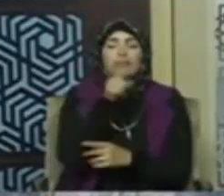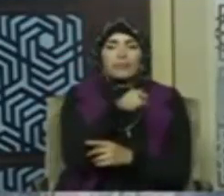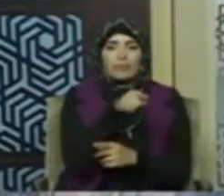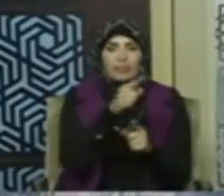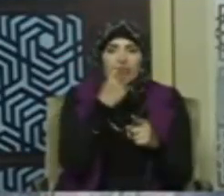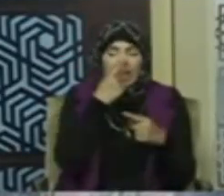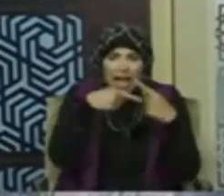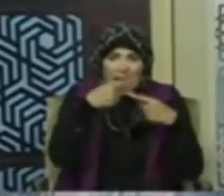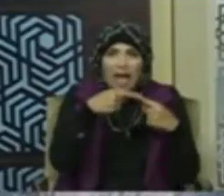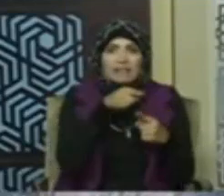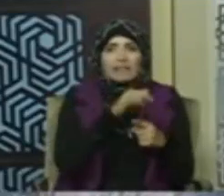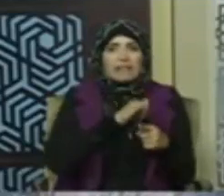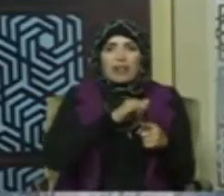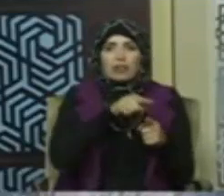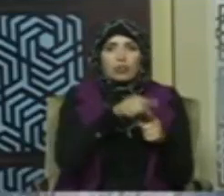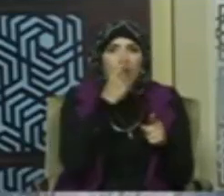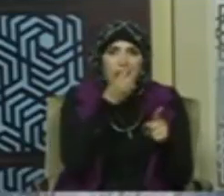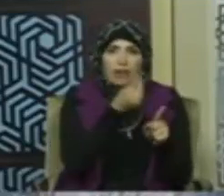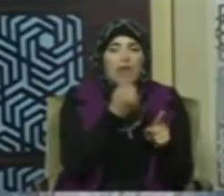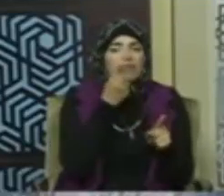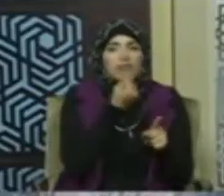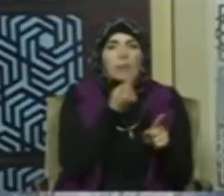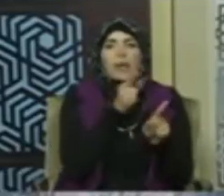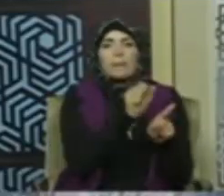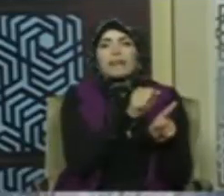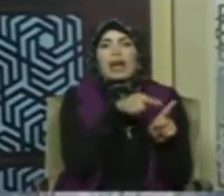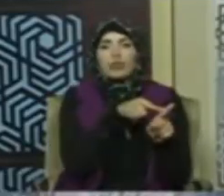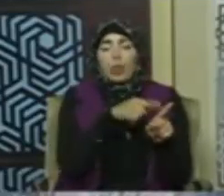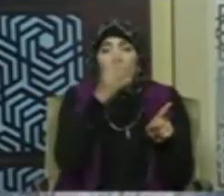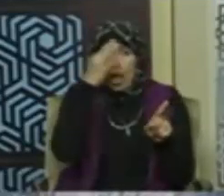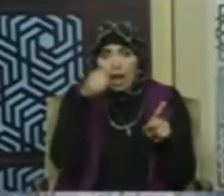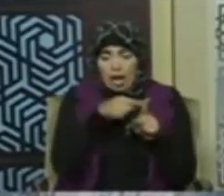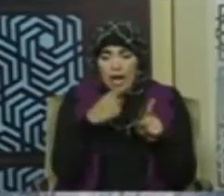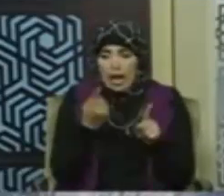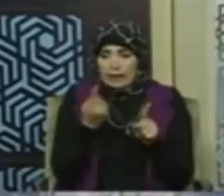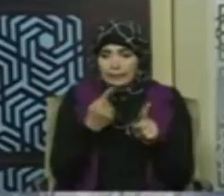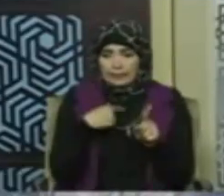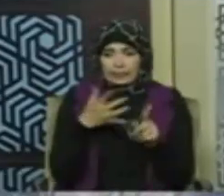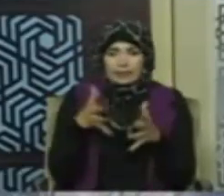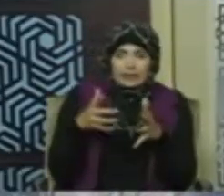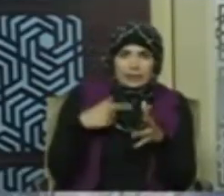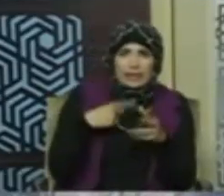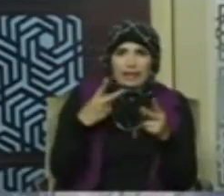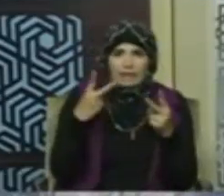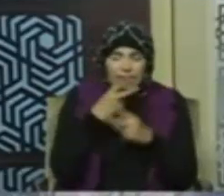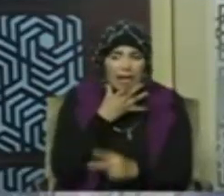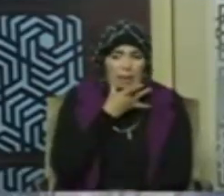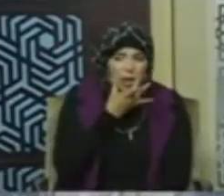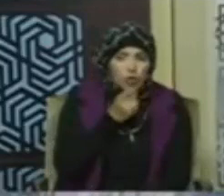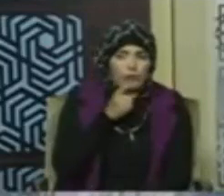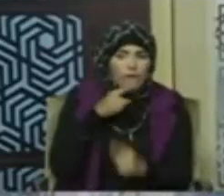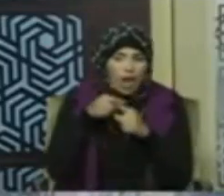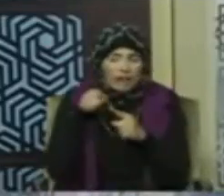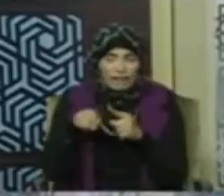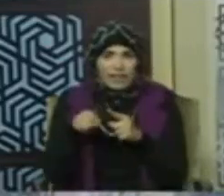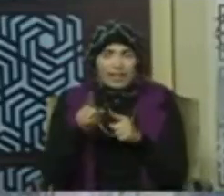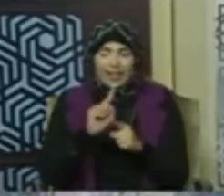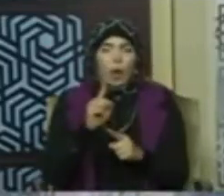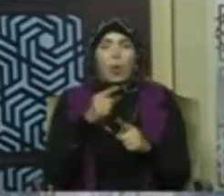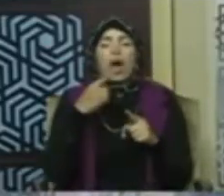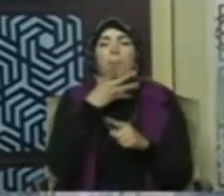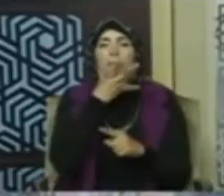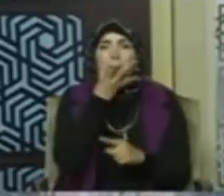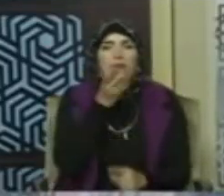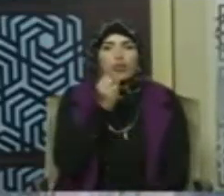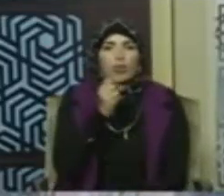قد يفعل بعض الناس يقع في الأخطاء لكنه كما يقولون يتوارى خجلا ويتجنب